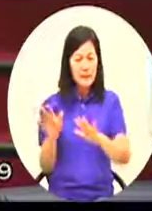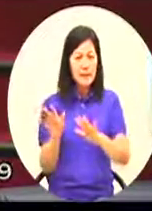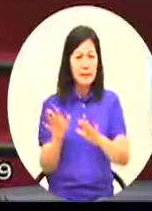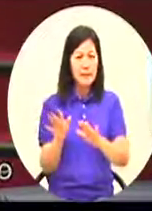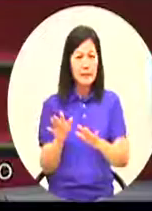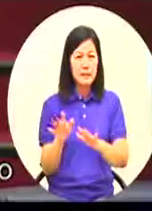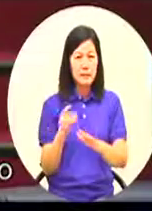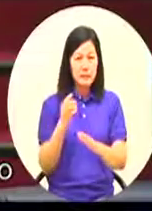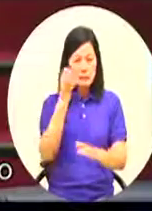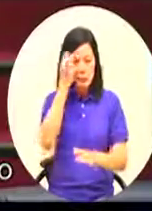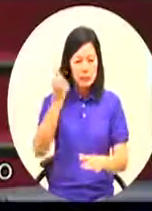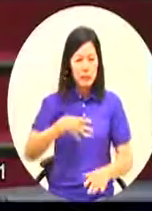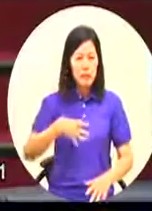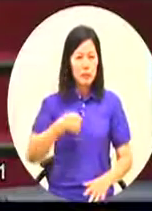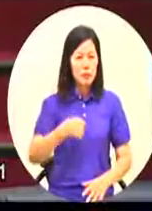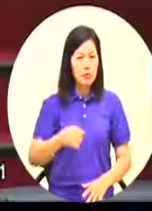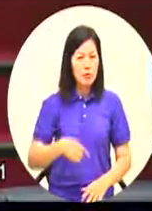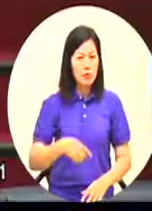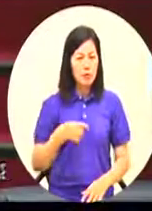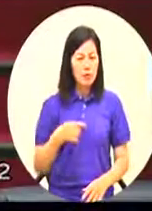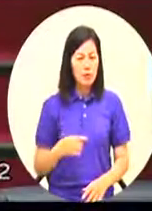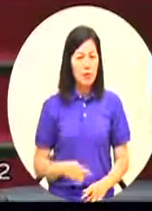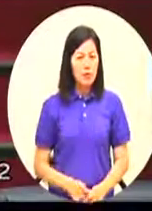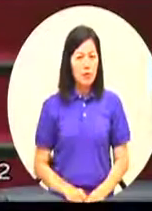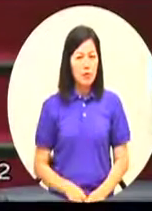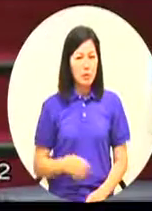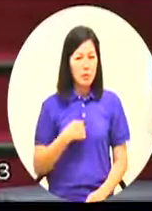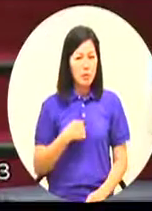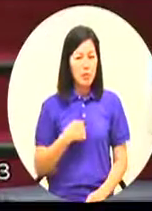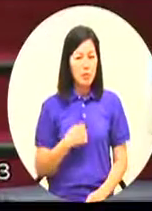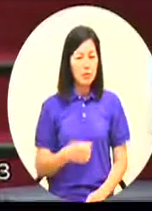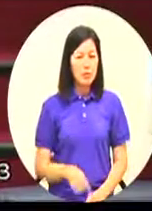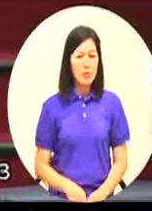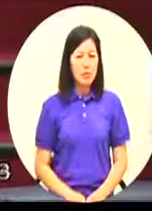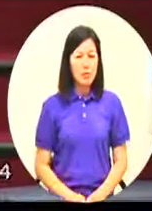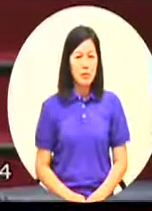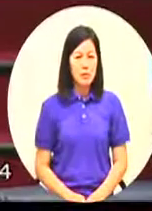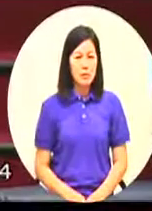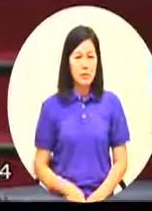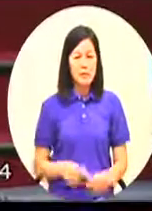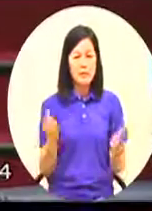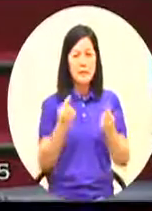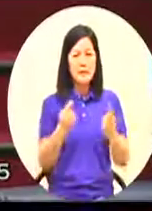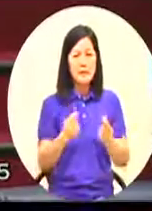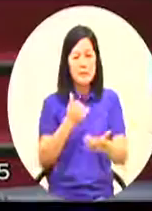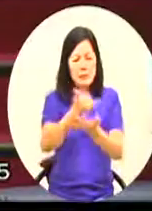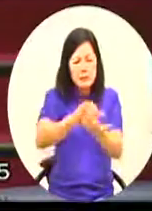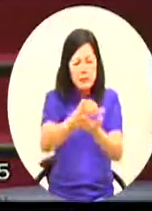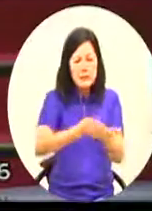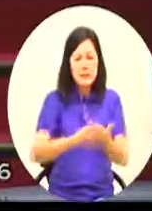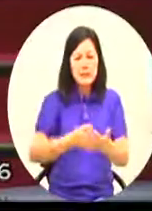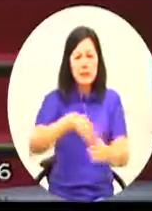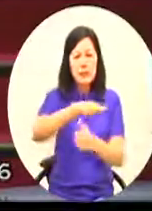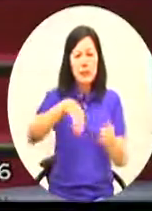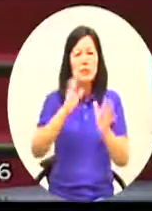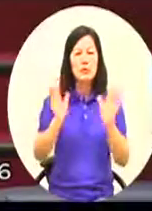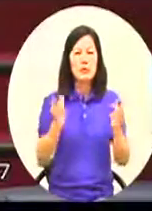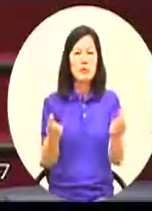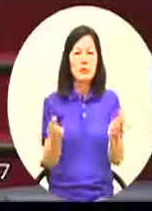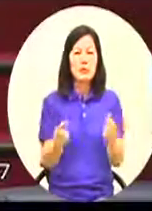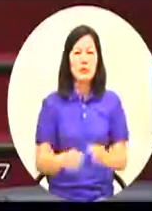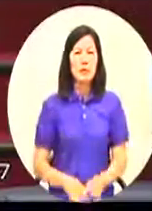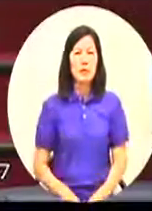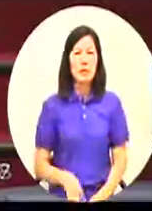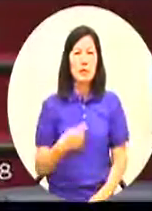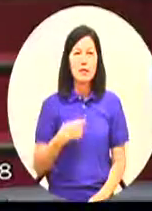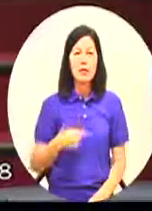小眼来对待我们茂林乡。我说嘛，我刚才说我们就像乞丐孤儿一样被翻遍的一个国，那不然的话